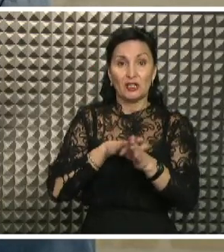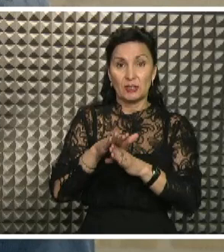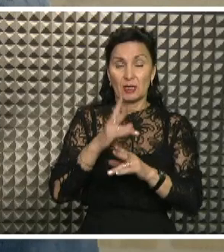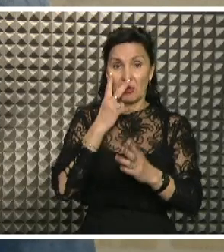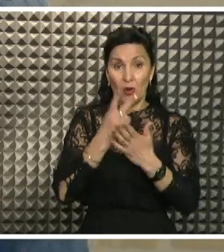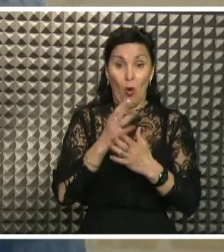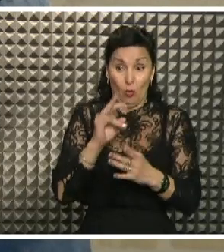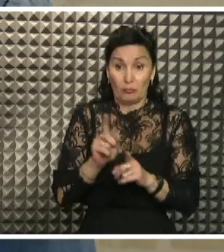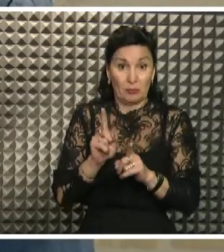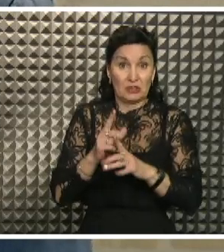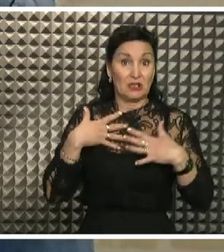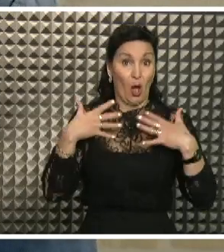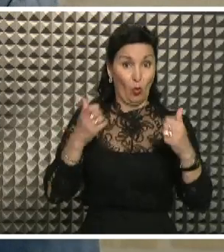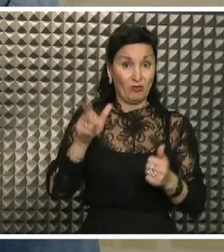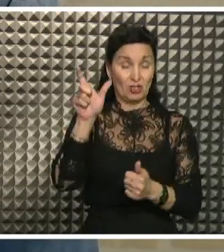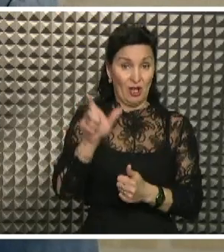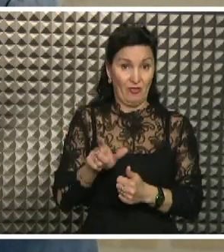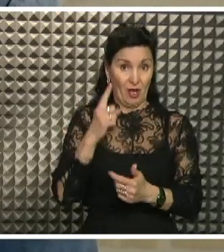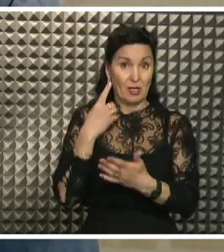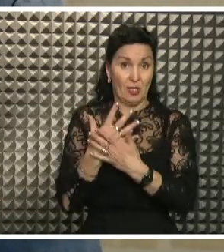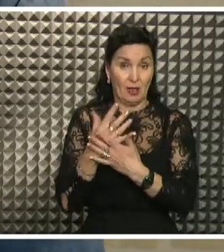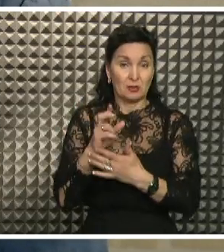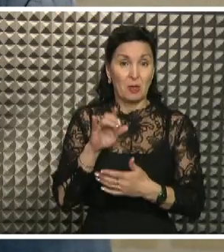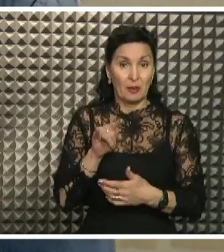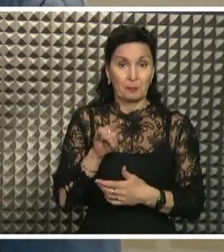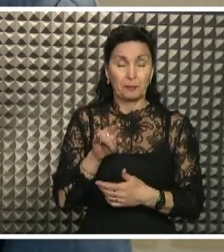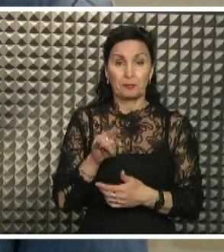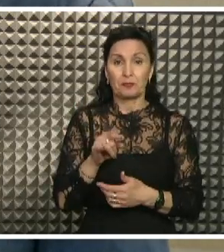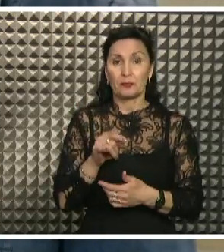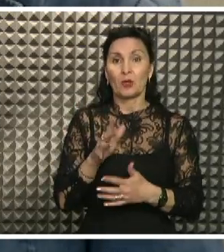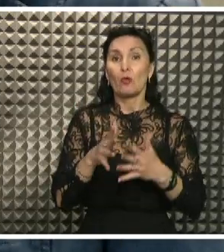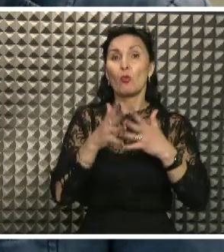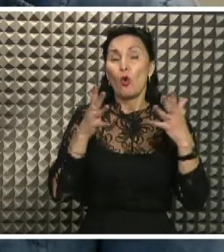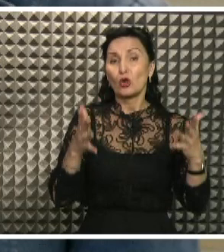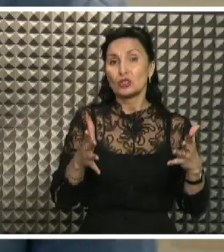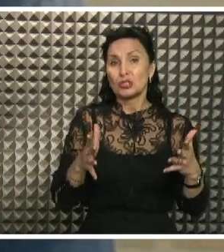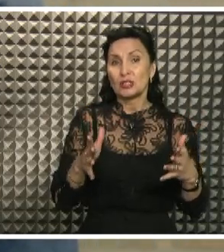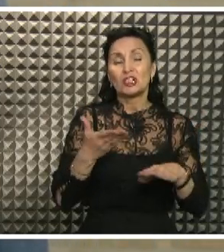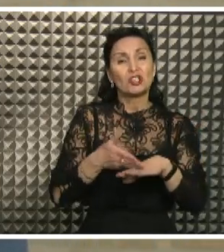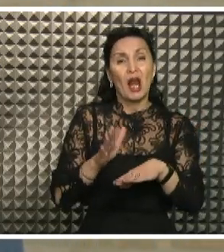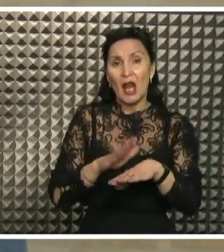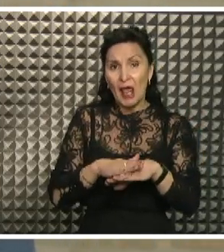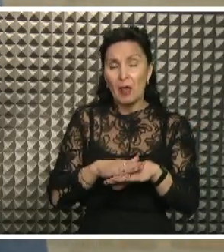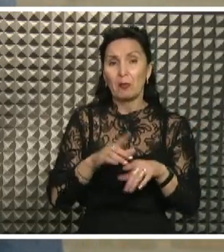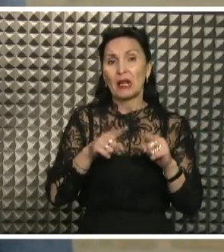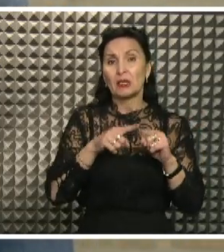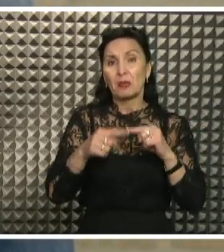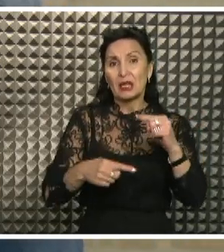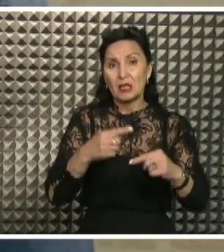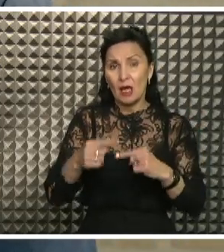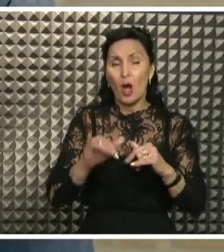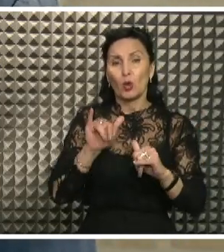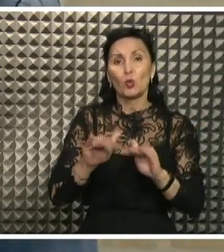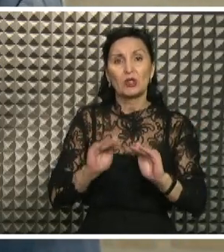принципе, здоровый человек, казалось бы. Вот. Больше всего, тяжелее всего протекает, конечно, у детей.